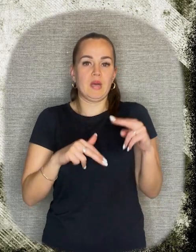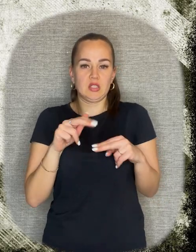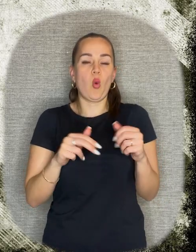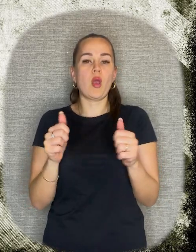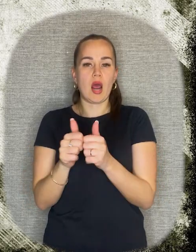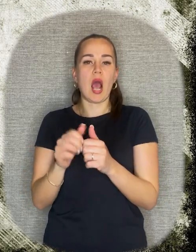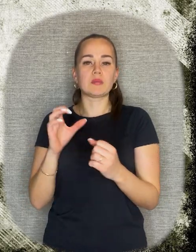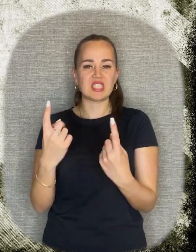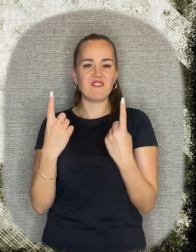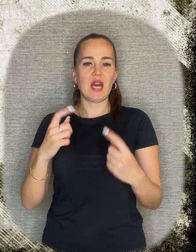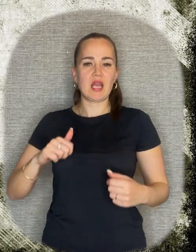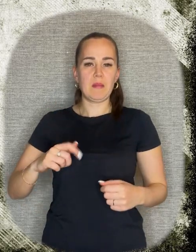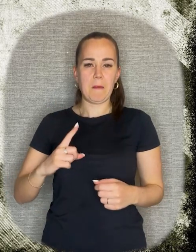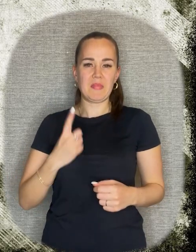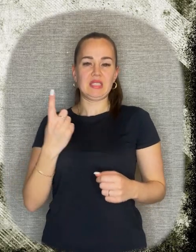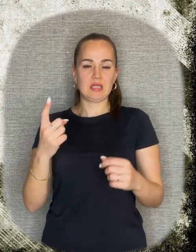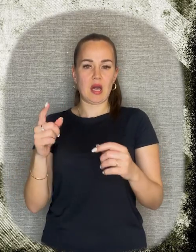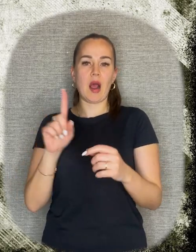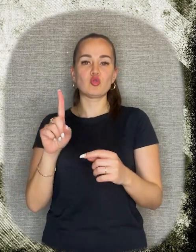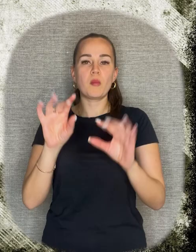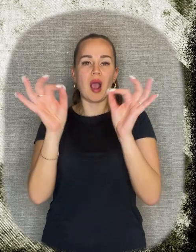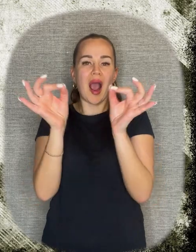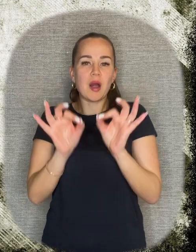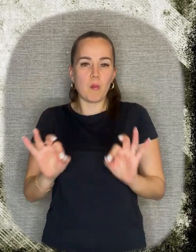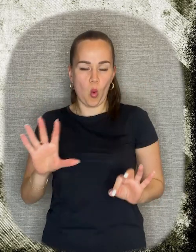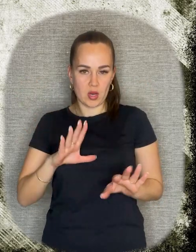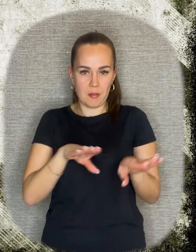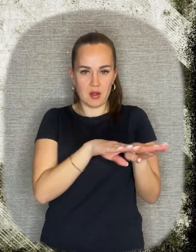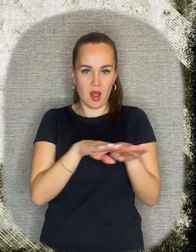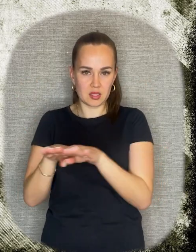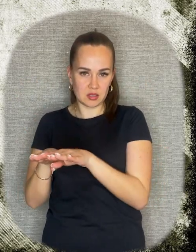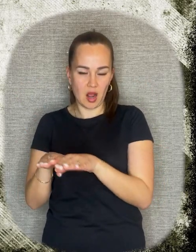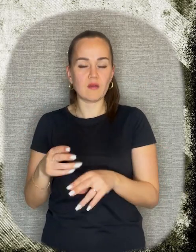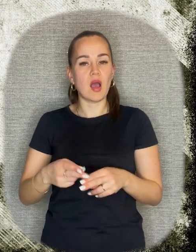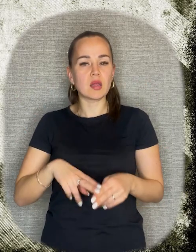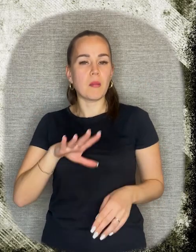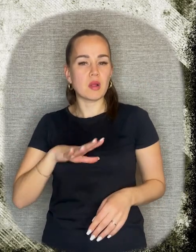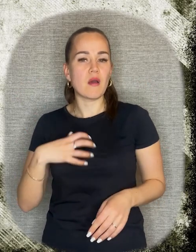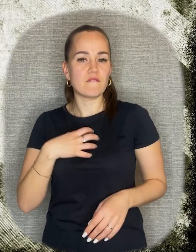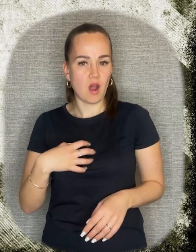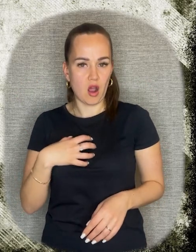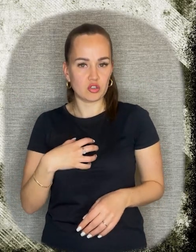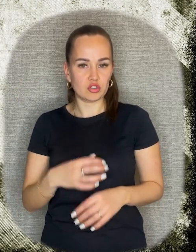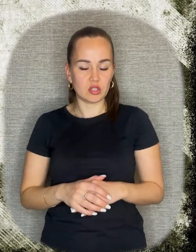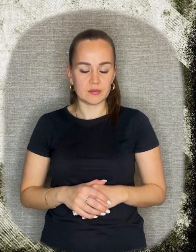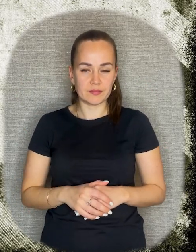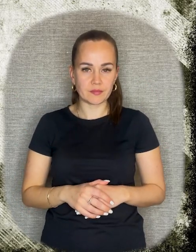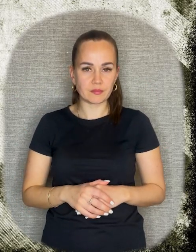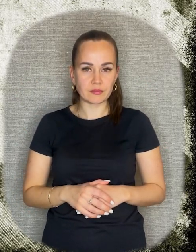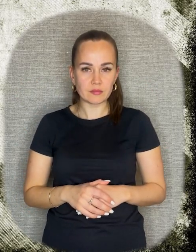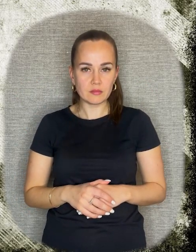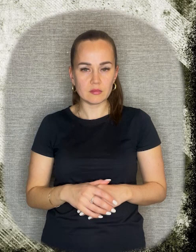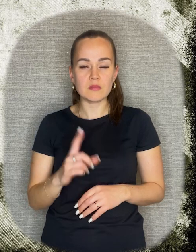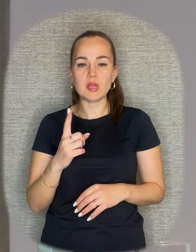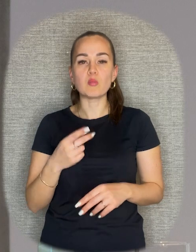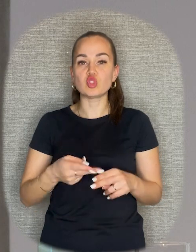великих мастеров И поддерживать вот эту гармонию городского пространства и это было очень важно Это было очень важно потому